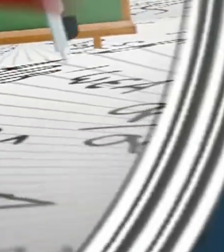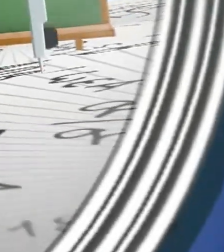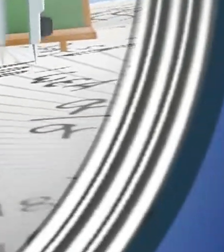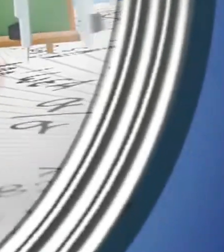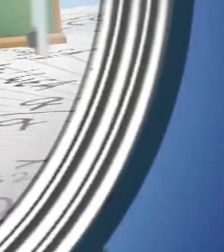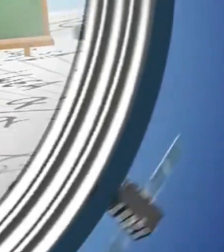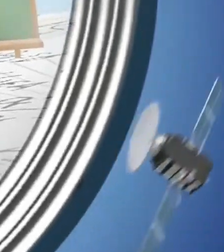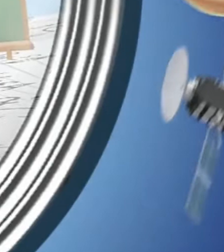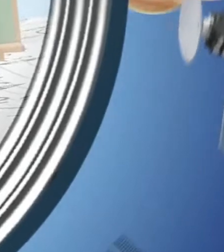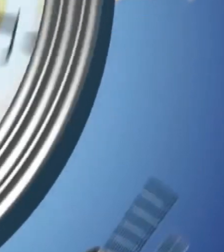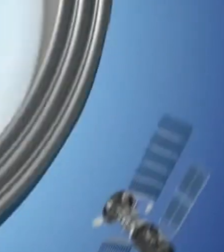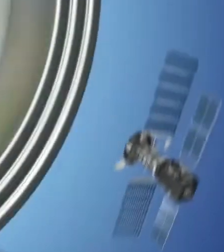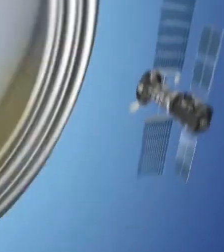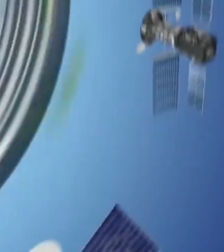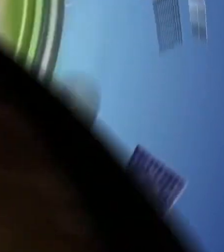Muzica